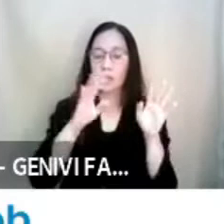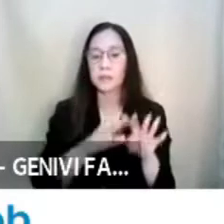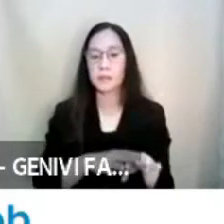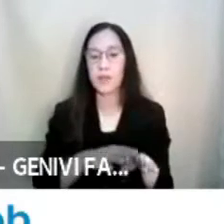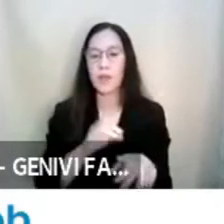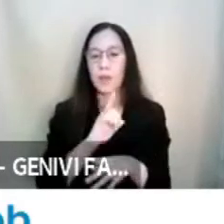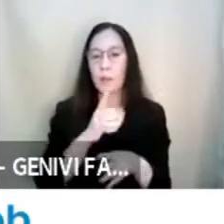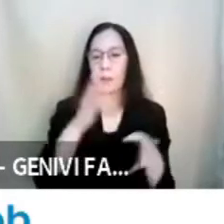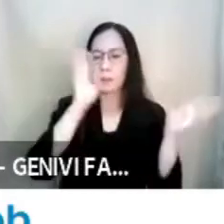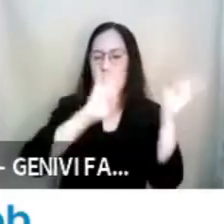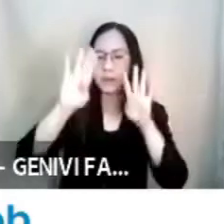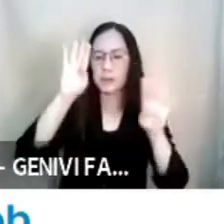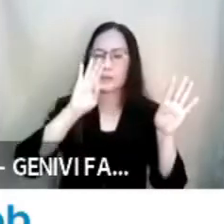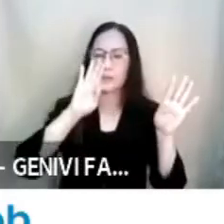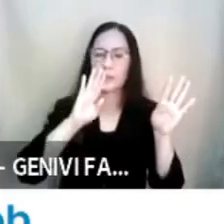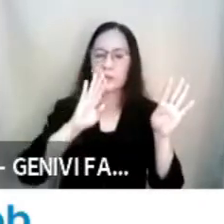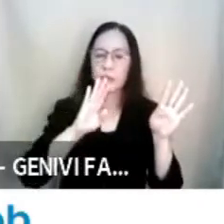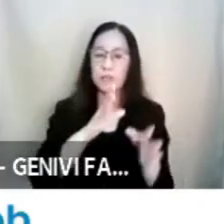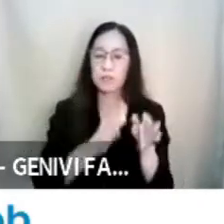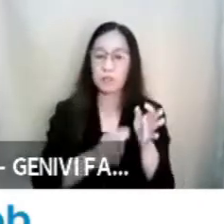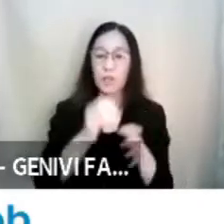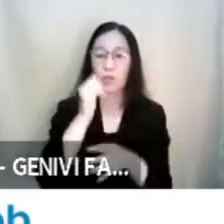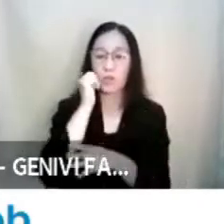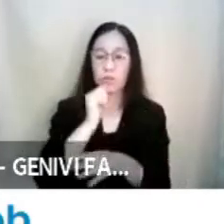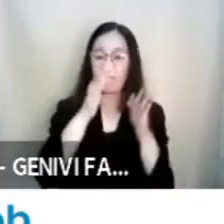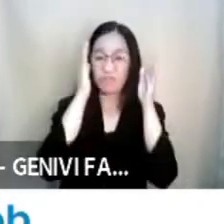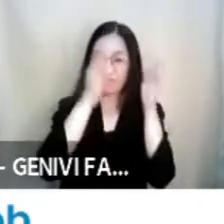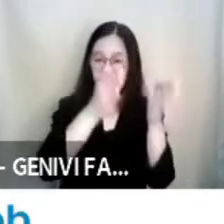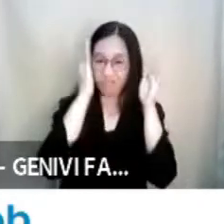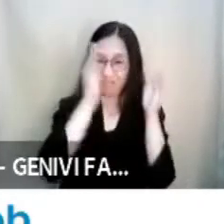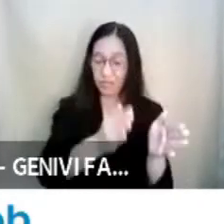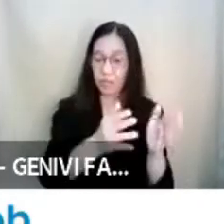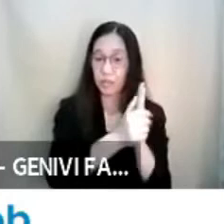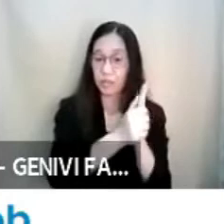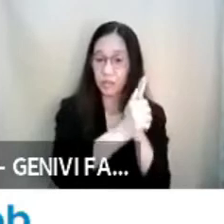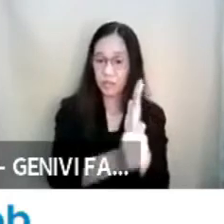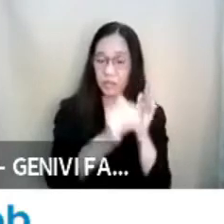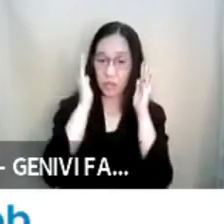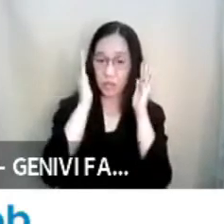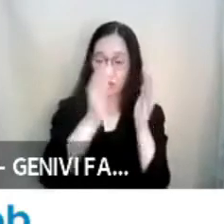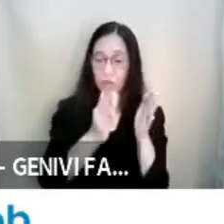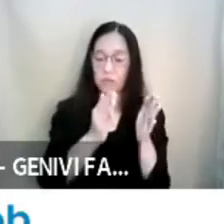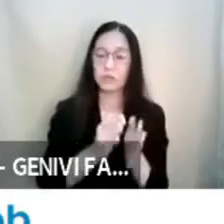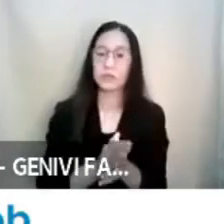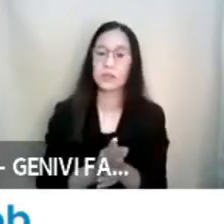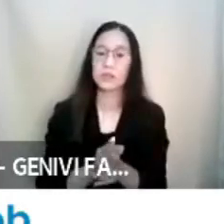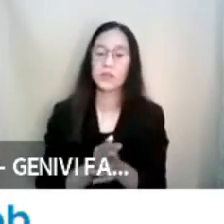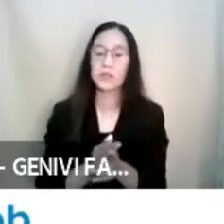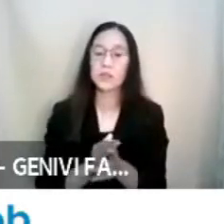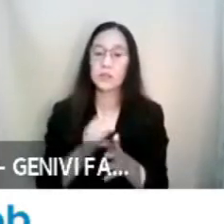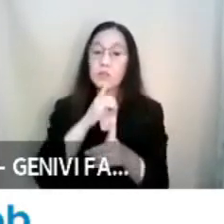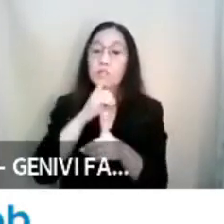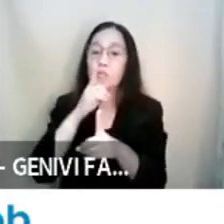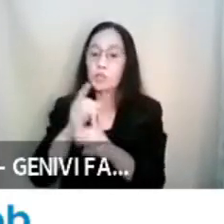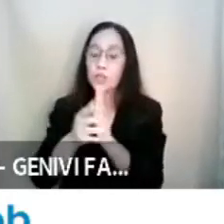nagiging problema lang, pagka doon umiikot yung skill. And then we focus on the actual skill of learning how to